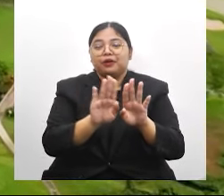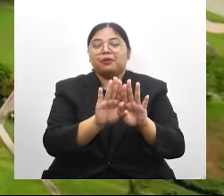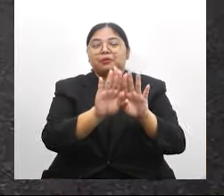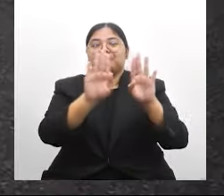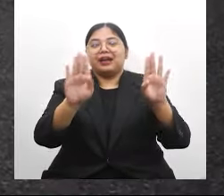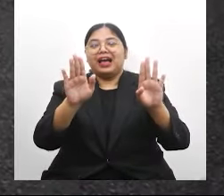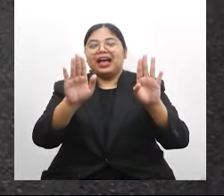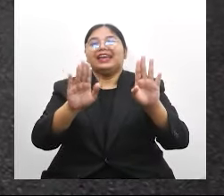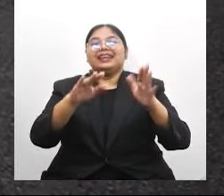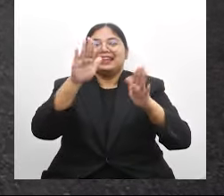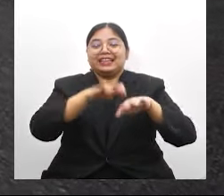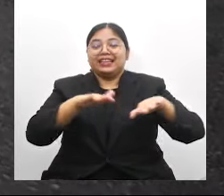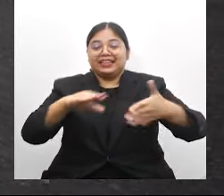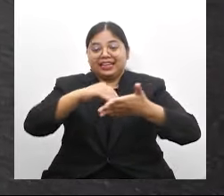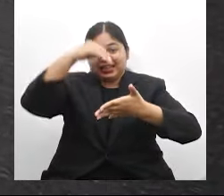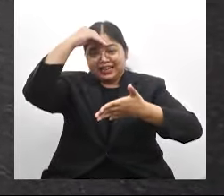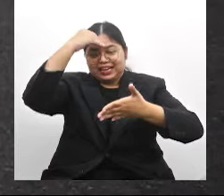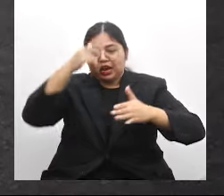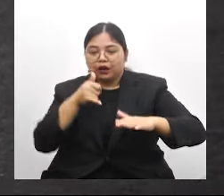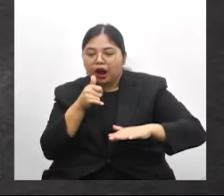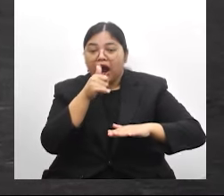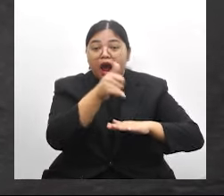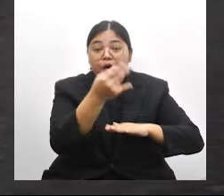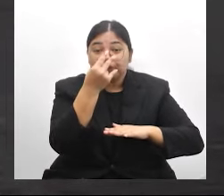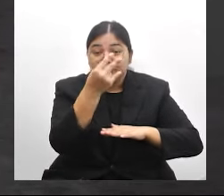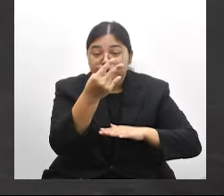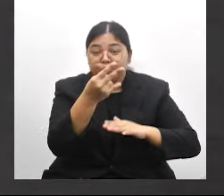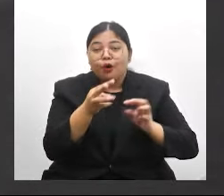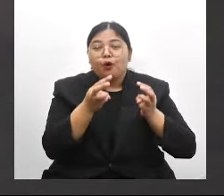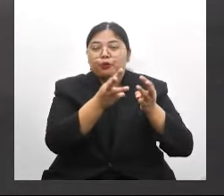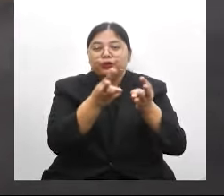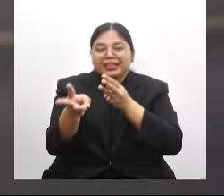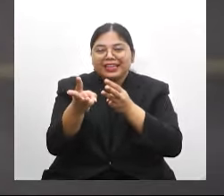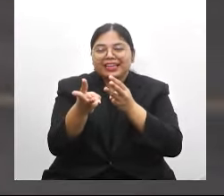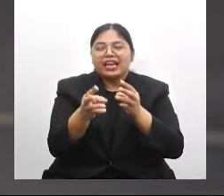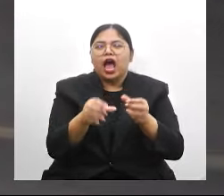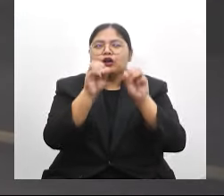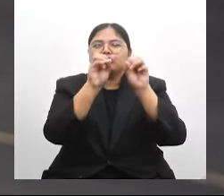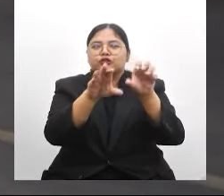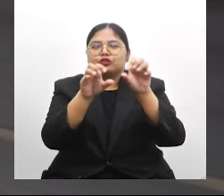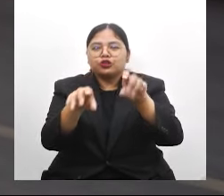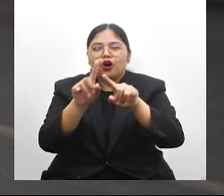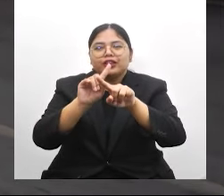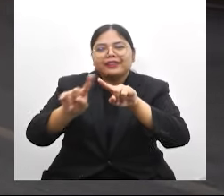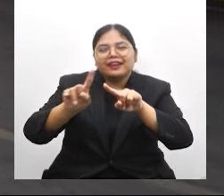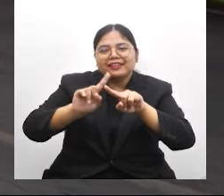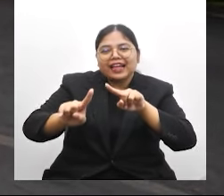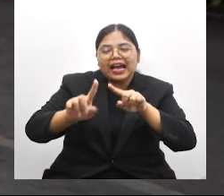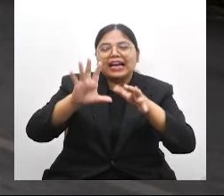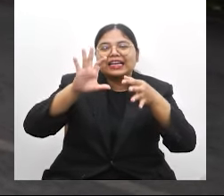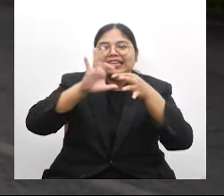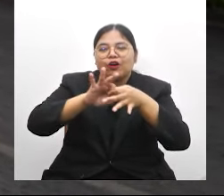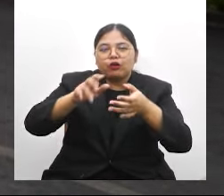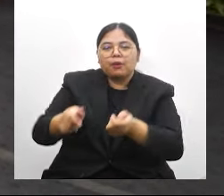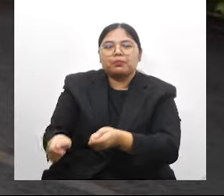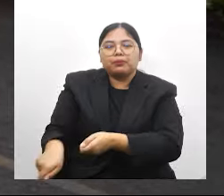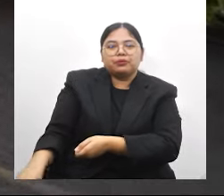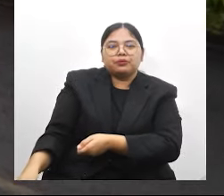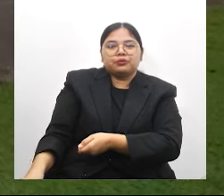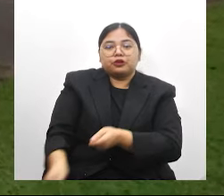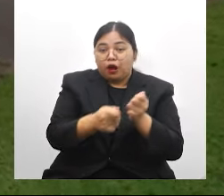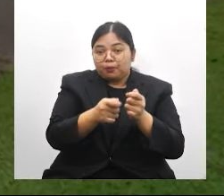รู้เกี่ยวกับอาชีพแคดดี้เพื่อจะได้อ่ามีรายได้ในช่วงวันหยุดเสาร์อาทิตย์อะไร